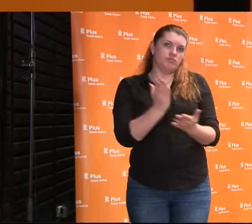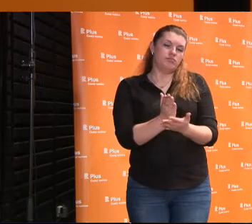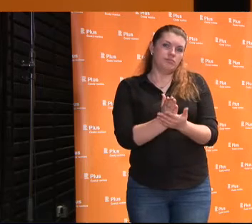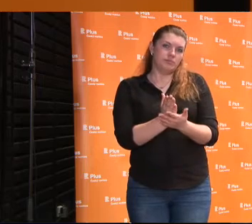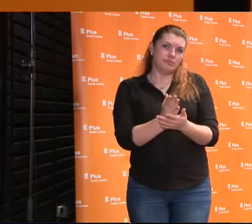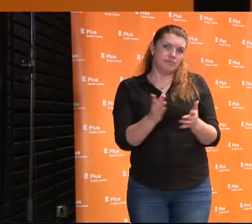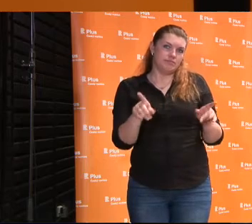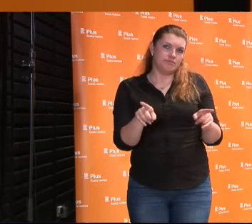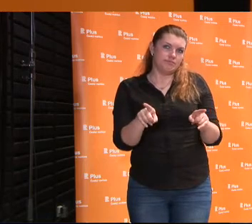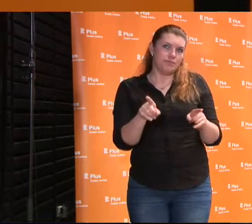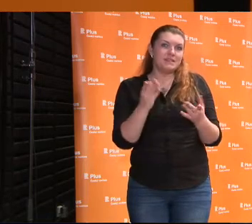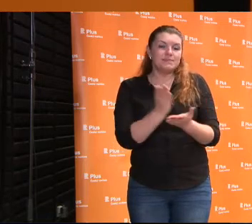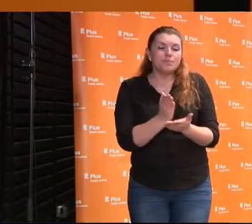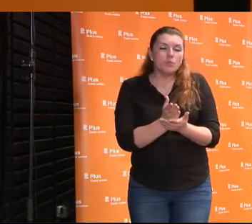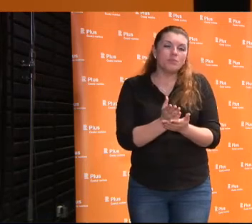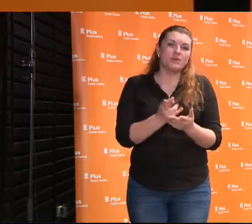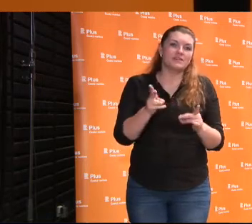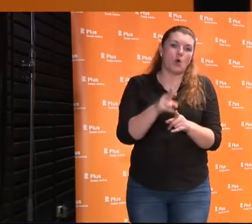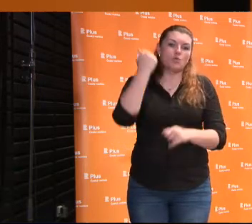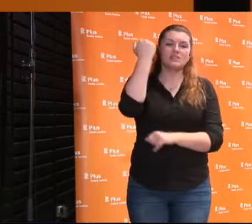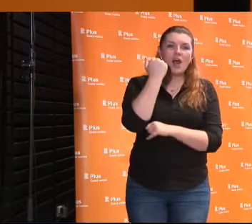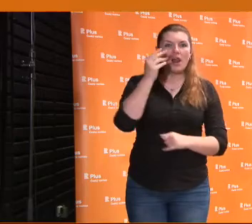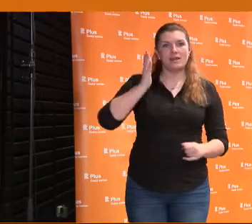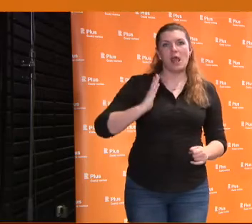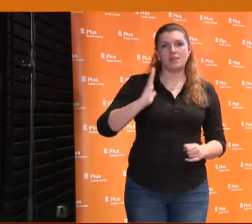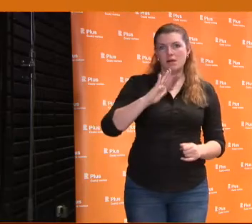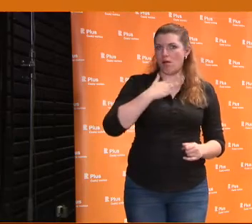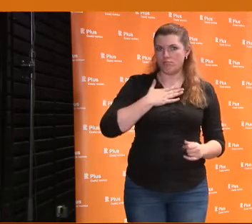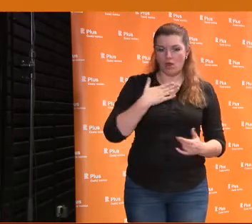daleko snáze základní etice naší společnosti,